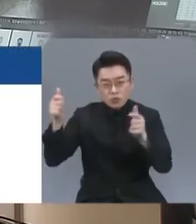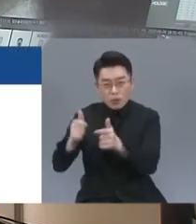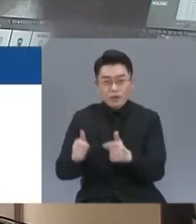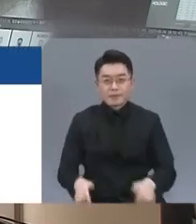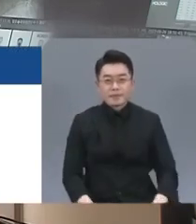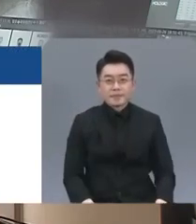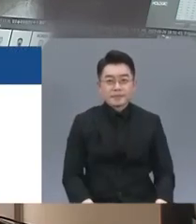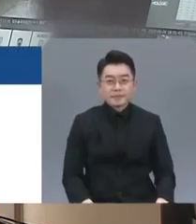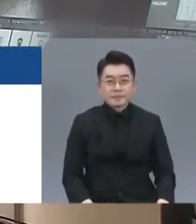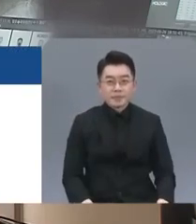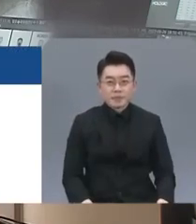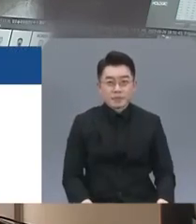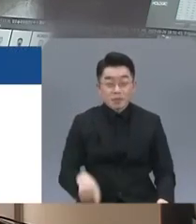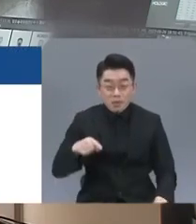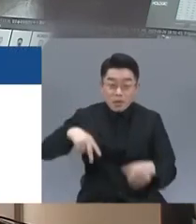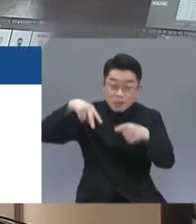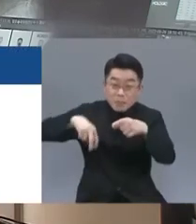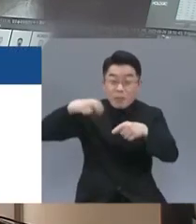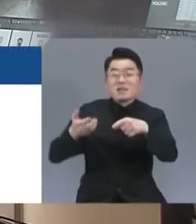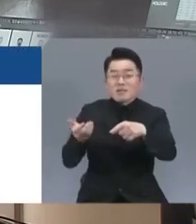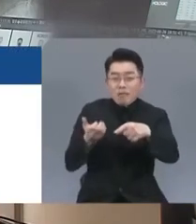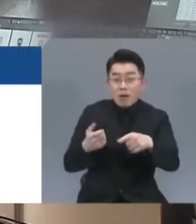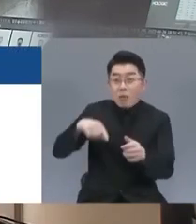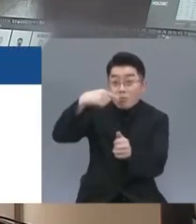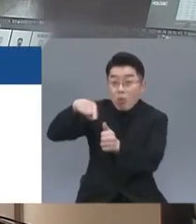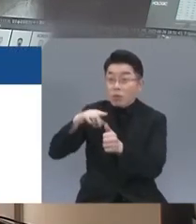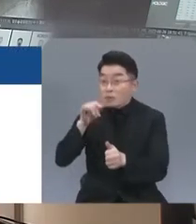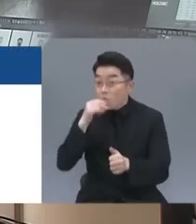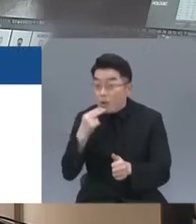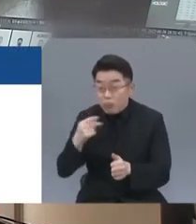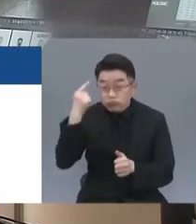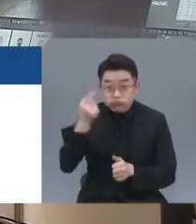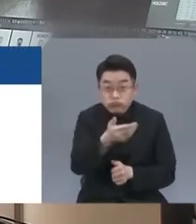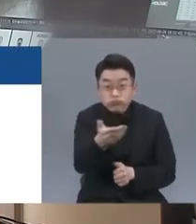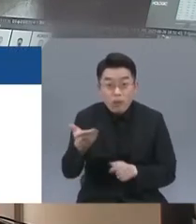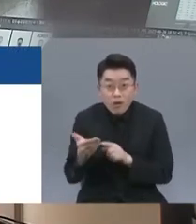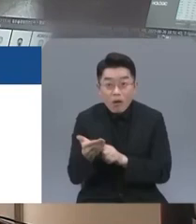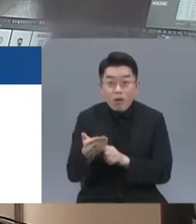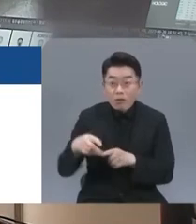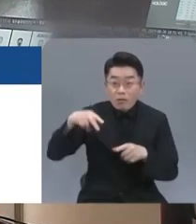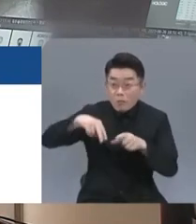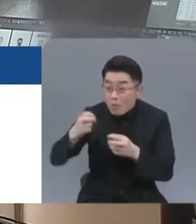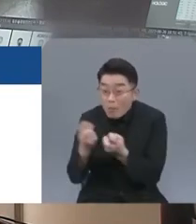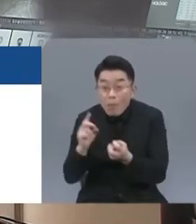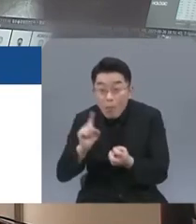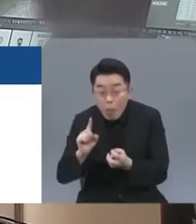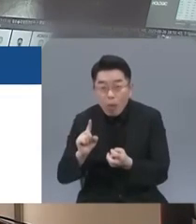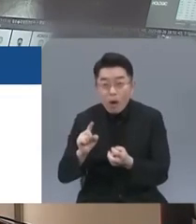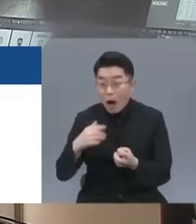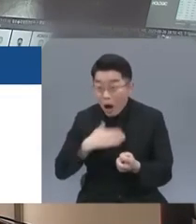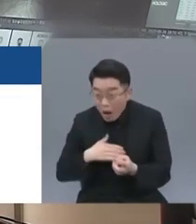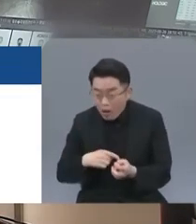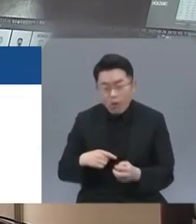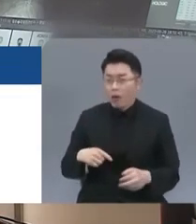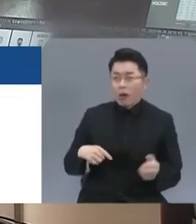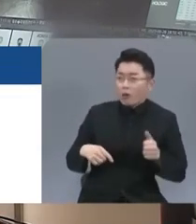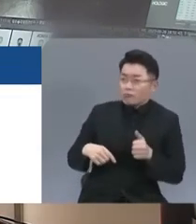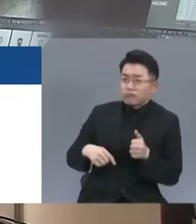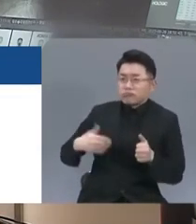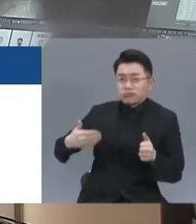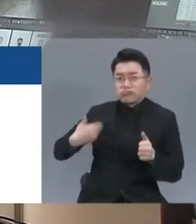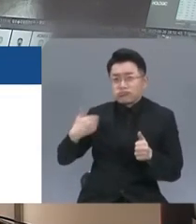실제로 운동하시기 전에 뭐 교육 같은 거를 받으신 적이 있느냐, 점핑을 어떻게 하는 게 올바른 자세인지 알고 계셨느냐 이런